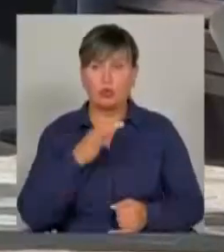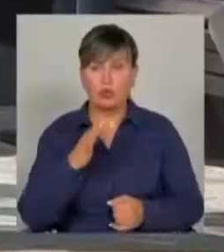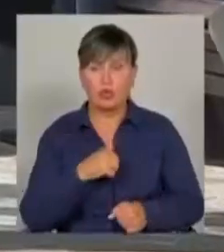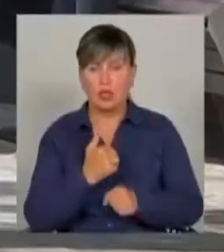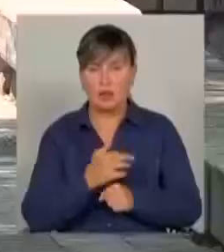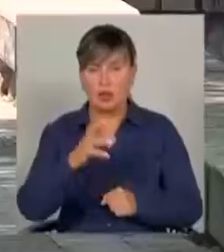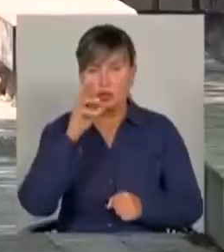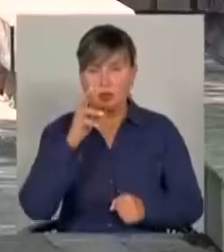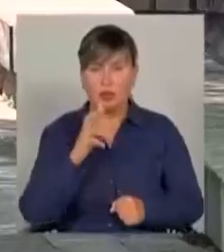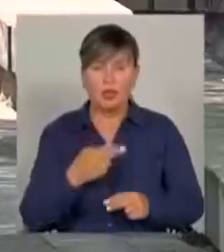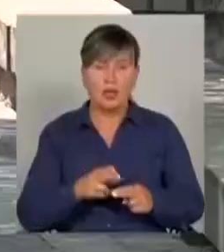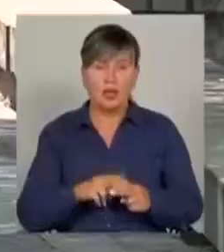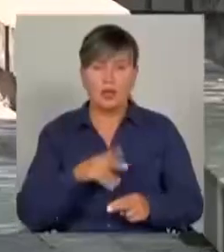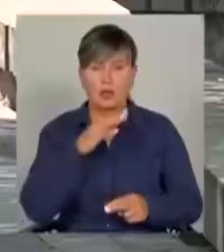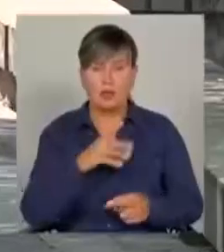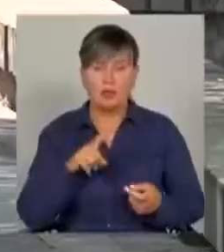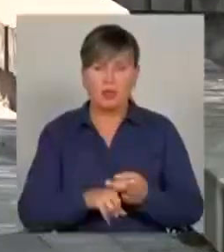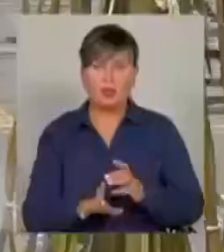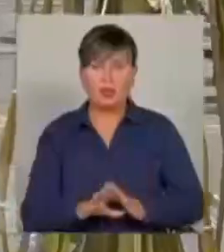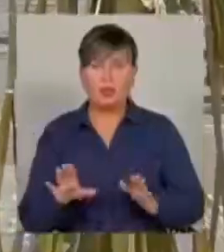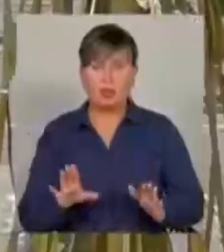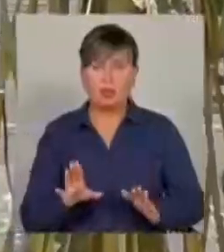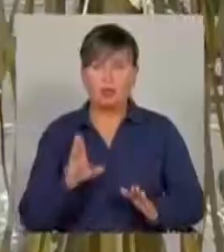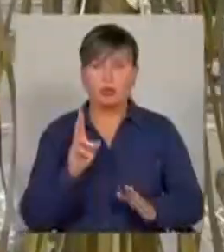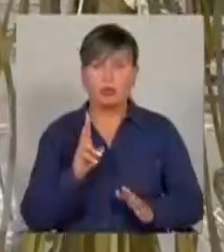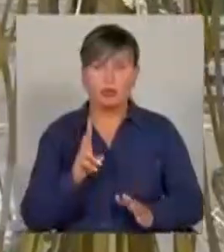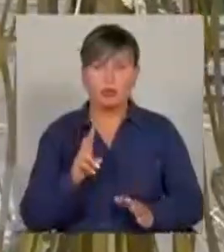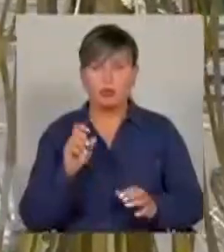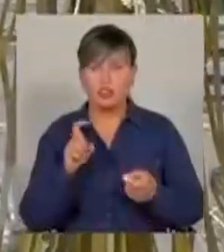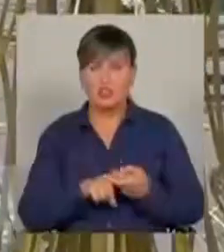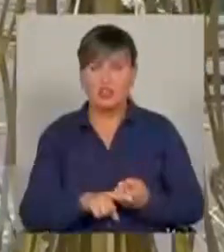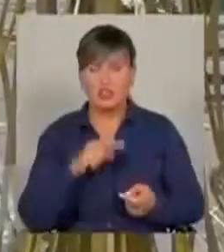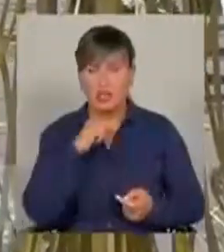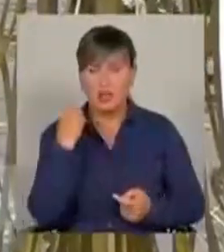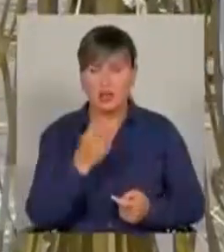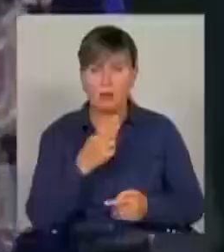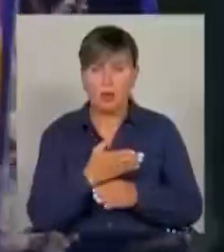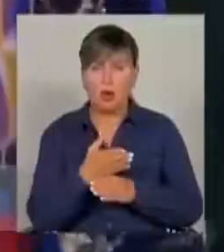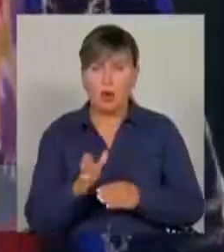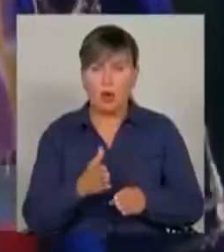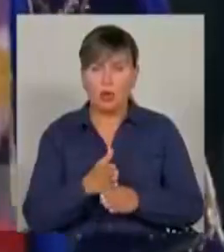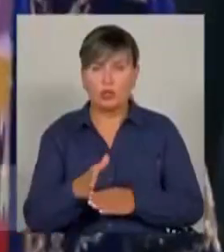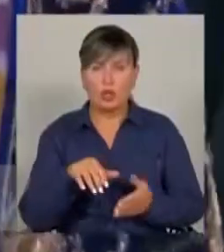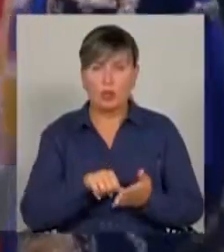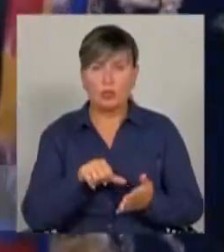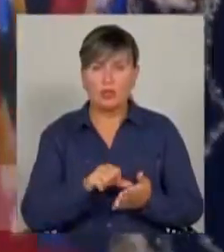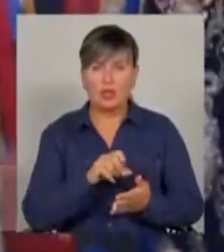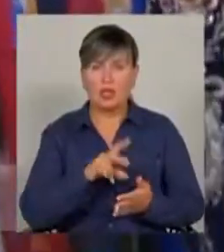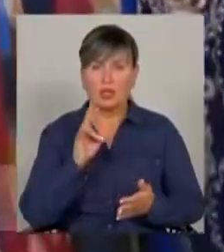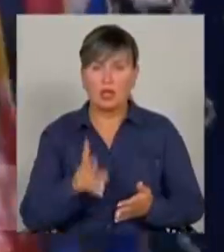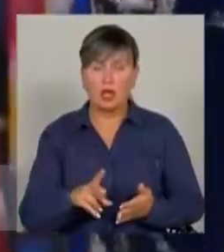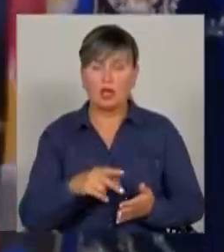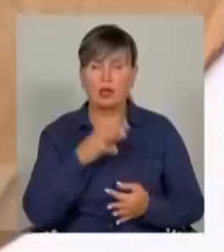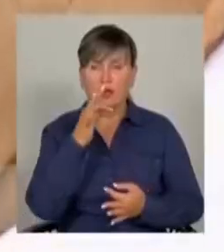главой государства, на этот раз касаются не только тех, кто непосредственно связан с экономической отраслью. Представители АНК